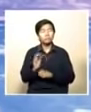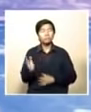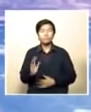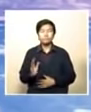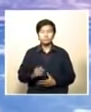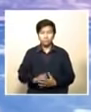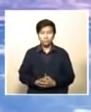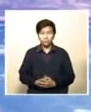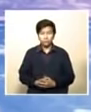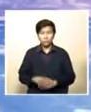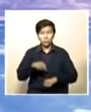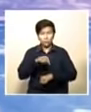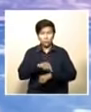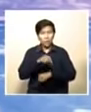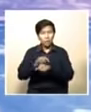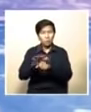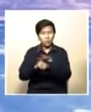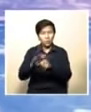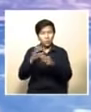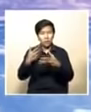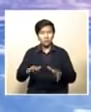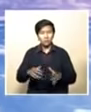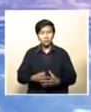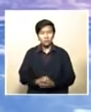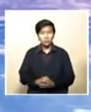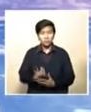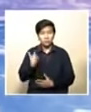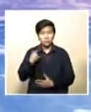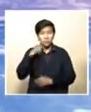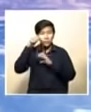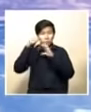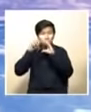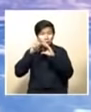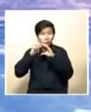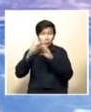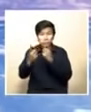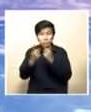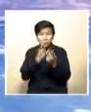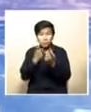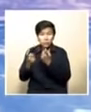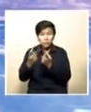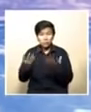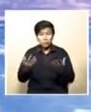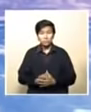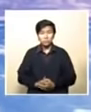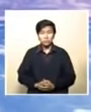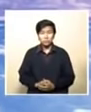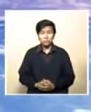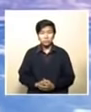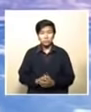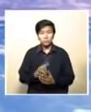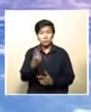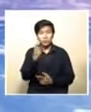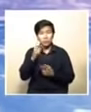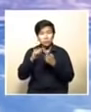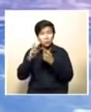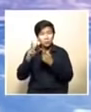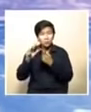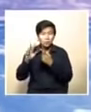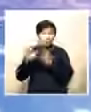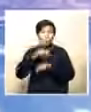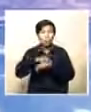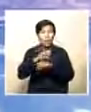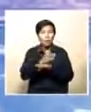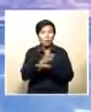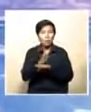นที่ไปทำเรื่องหน้ากากเฟสชิลกันนะคะ ครับ ก็อยากจะสอบถามว่ามีคำแนะนำให้กับประชาชนอย่างไรหรือไม่แล้วก็สามารถที่จะใช้ป้